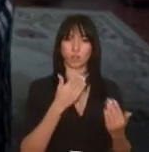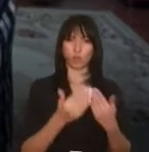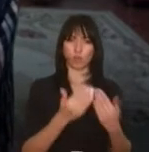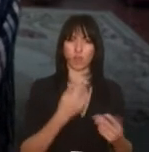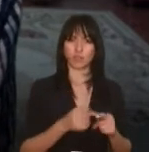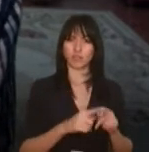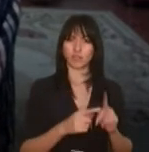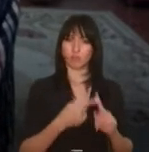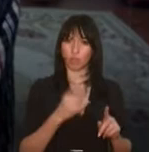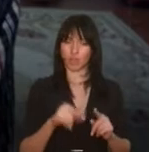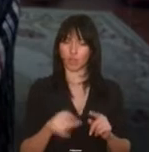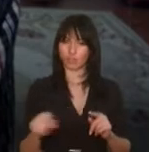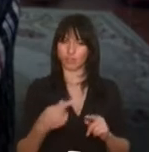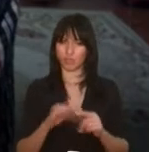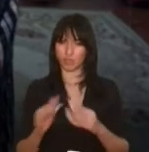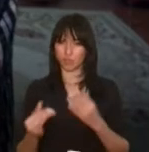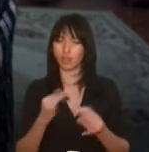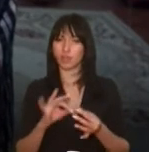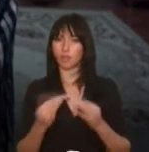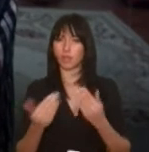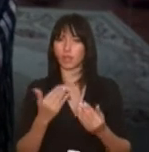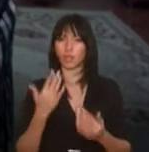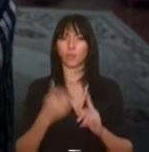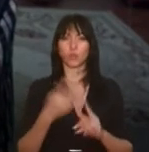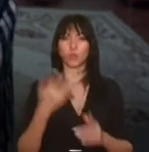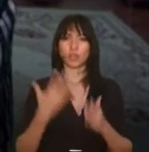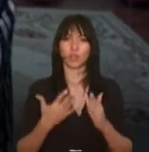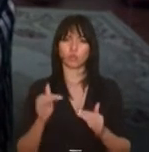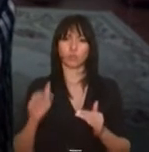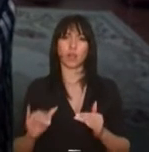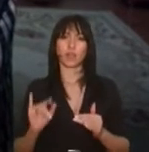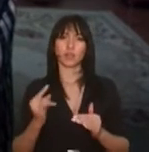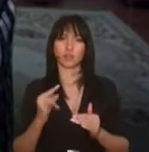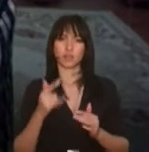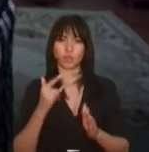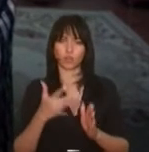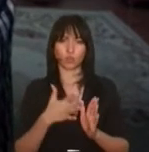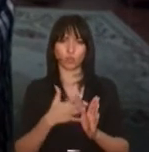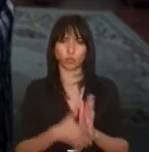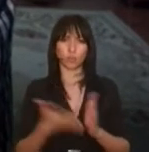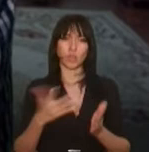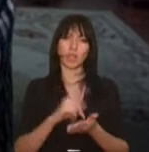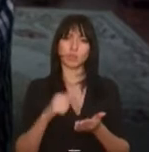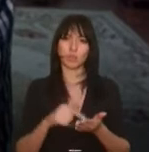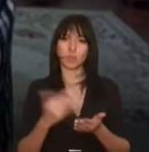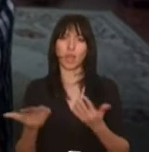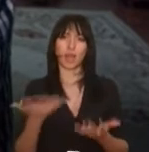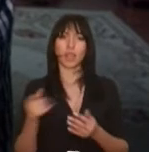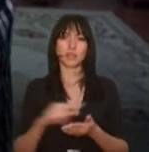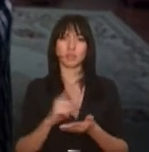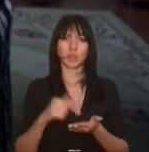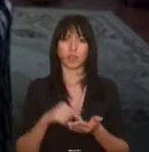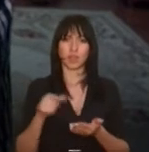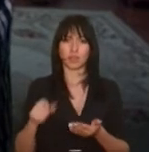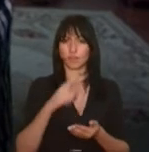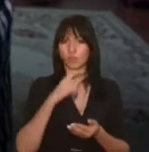І по-друге, якщо сама дитина, то зрозуміло, вона відповість на якісь питання, а якісь вона і не уповнить,